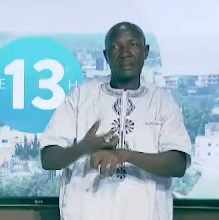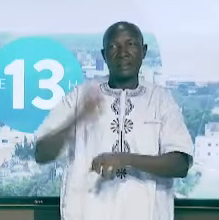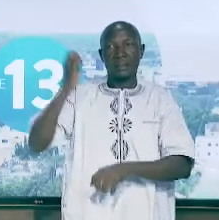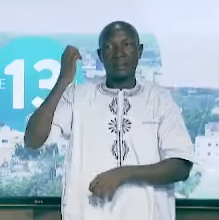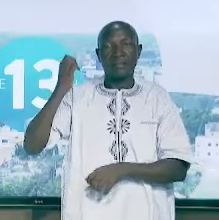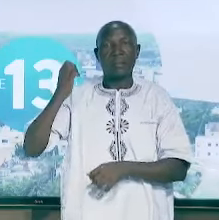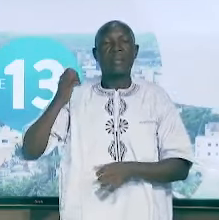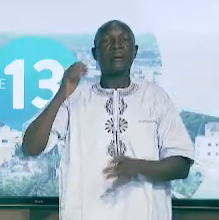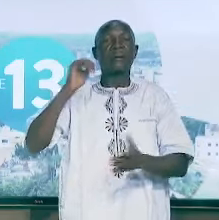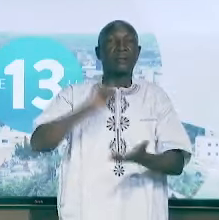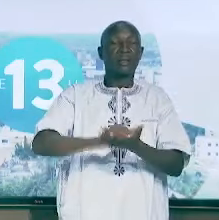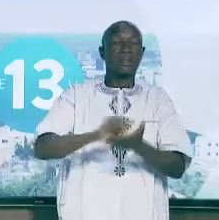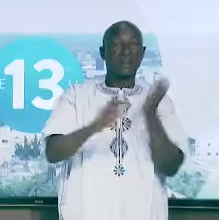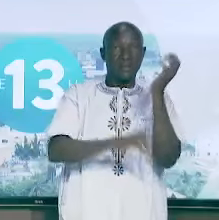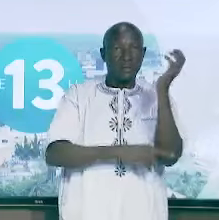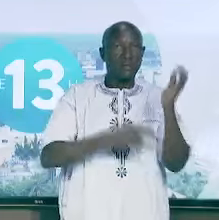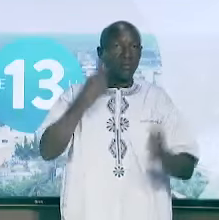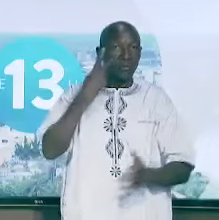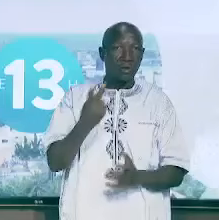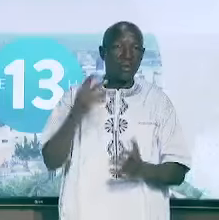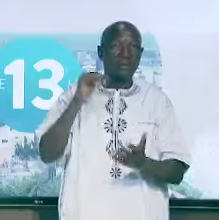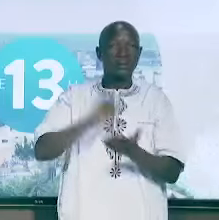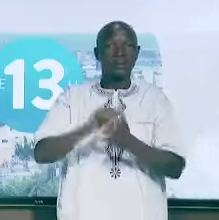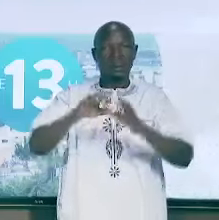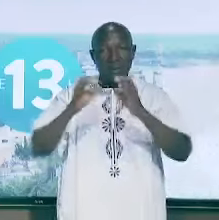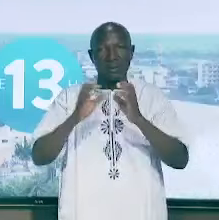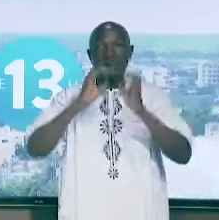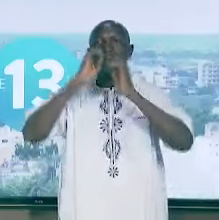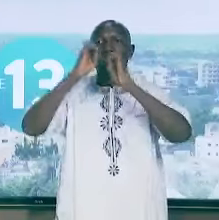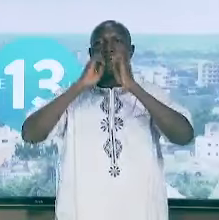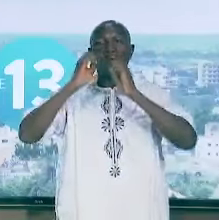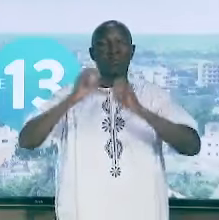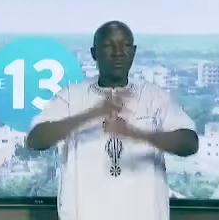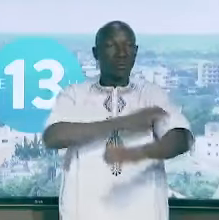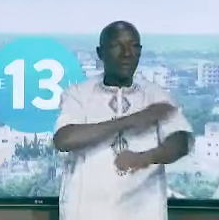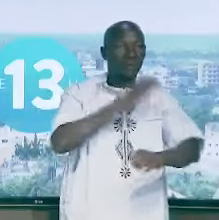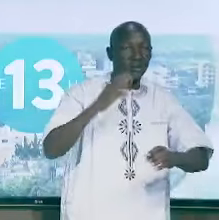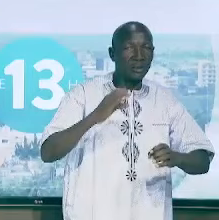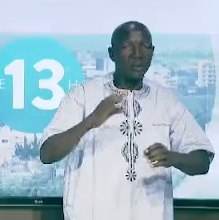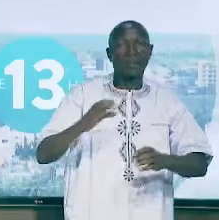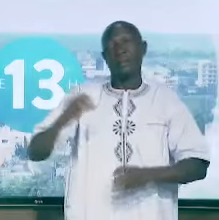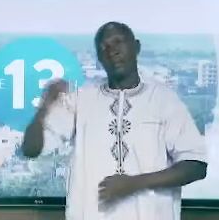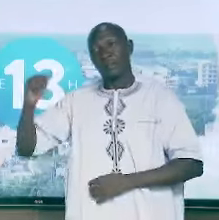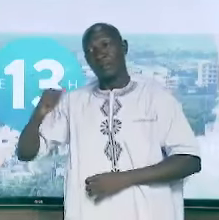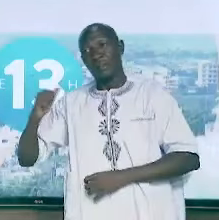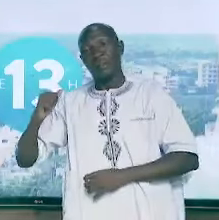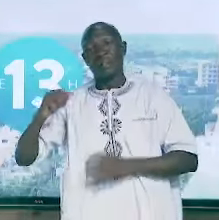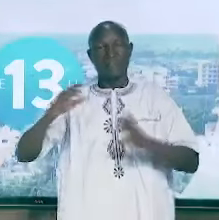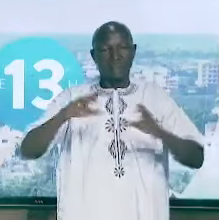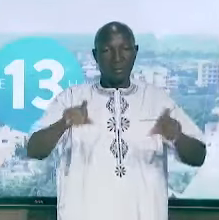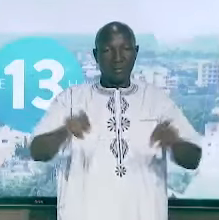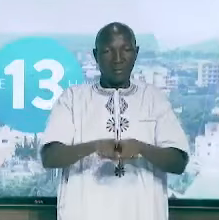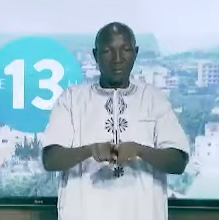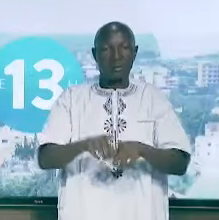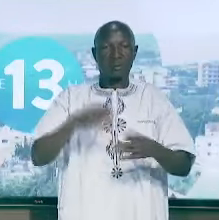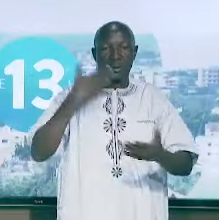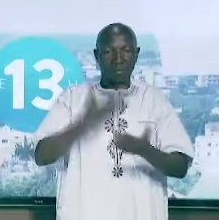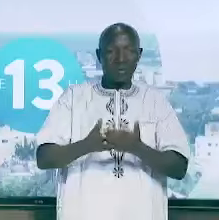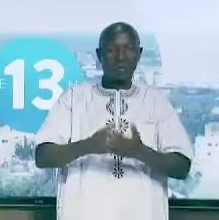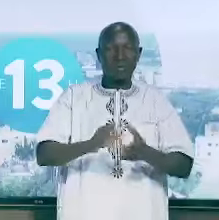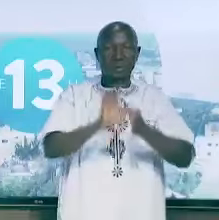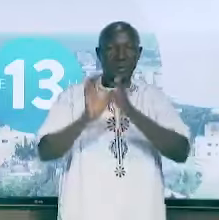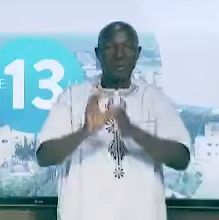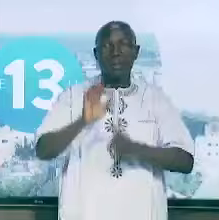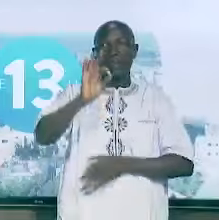en ce cadre de concertation une occasion pour renforcer la confiance et la bonne collaboration entre les forces de défense